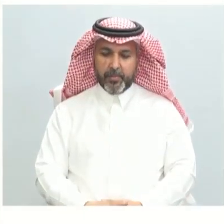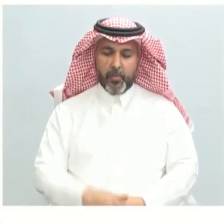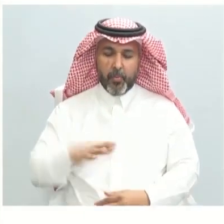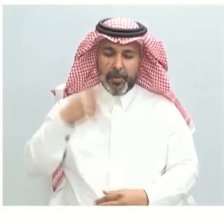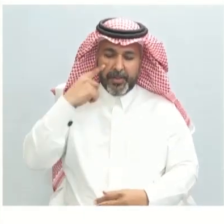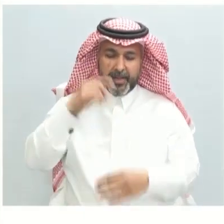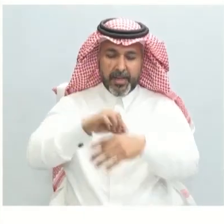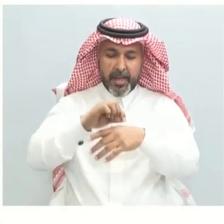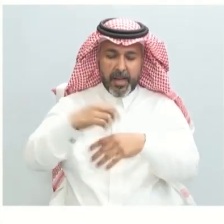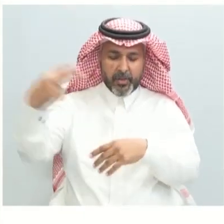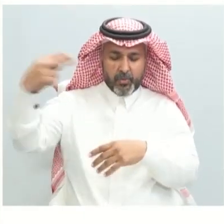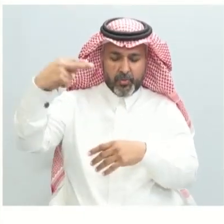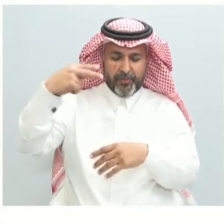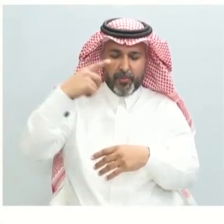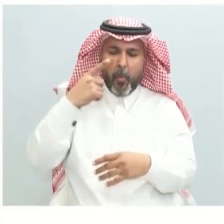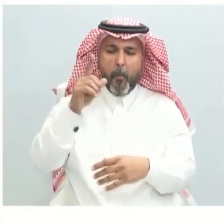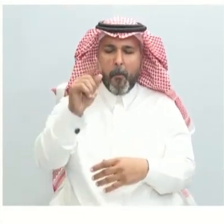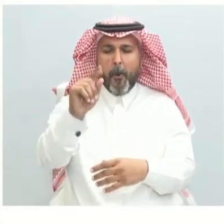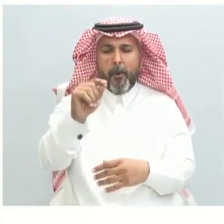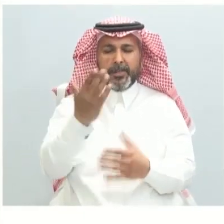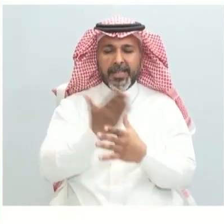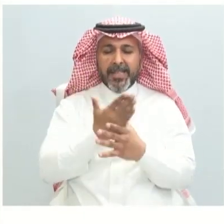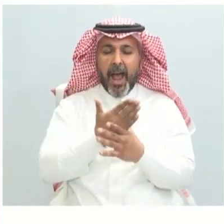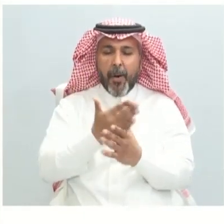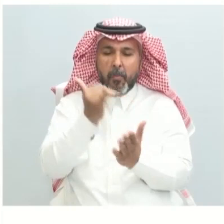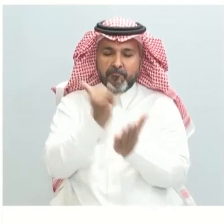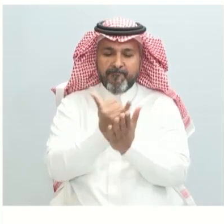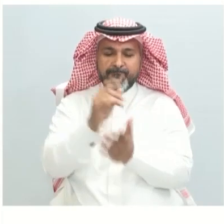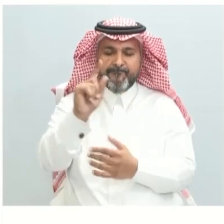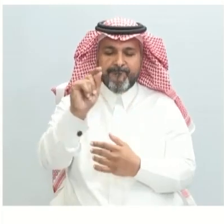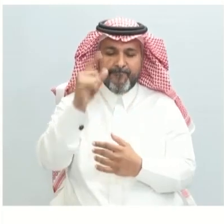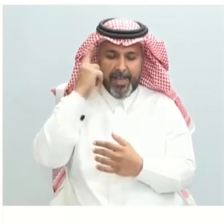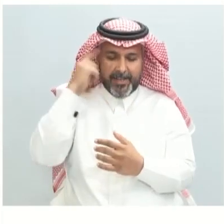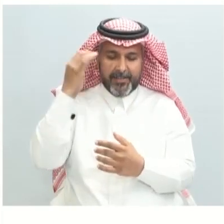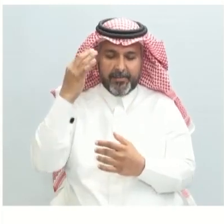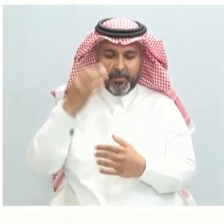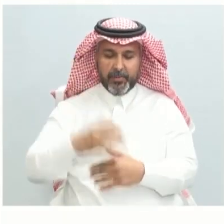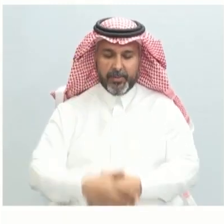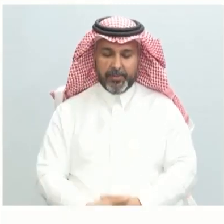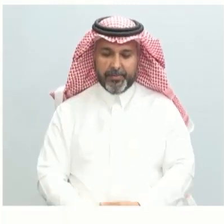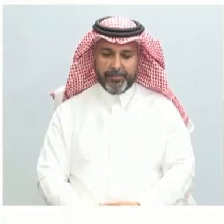بك لاداء الاعمال الموكله اليك وتحمل